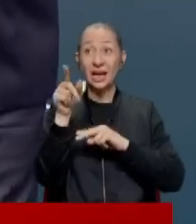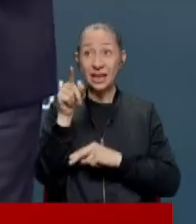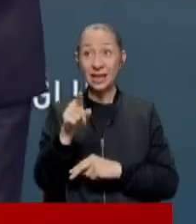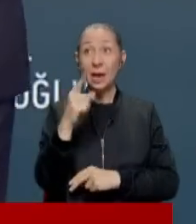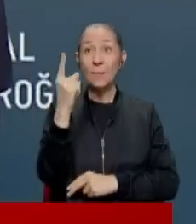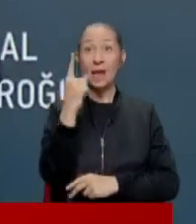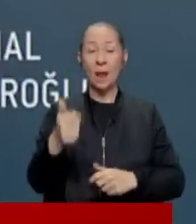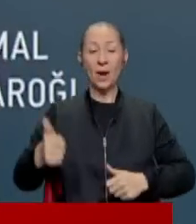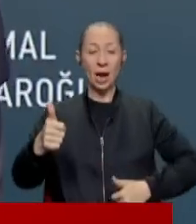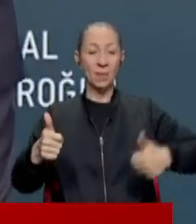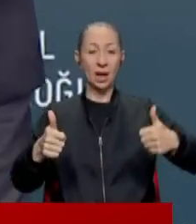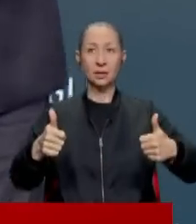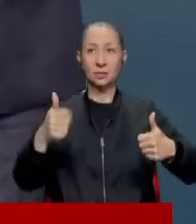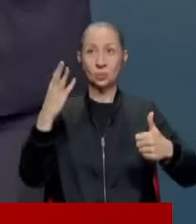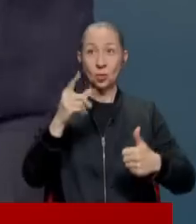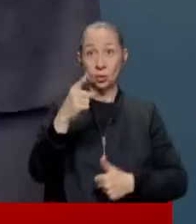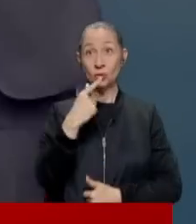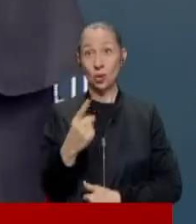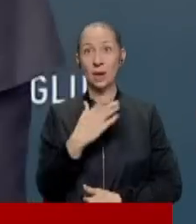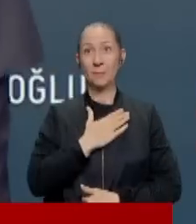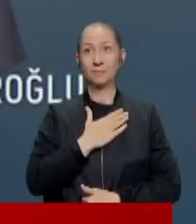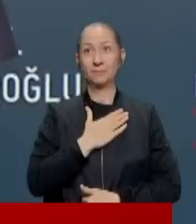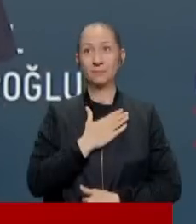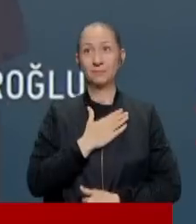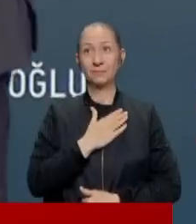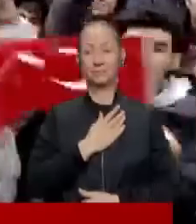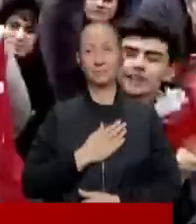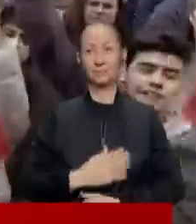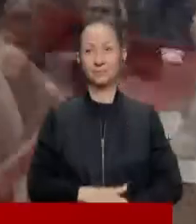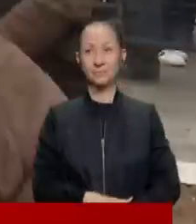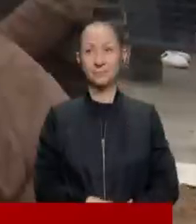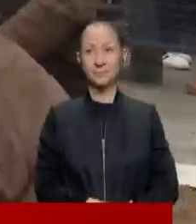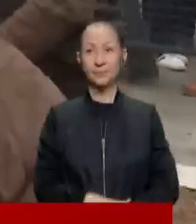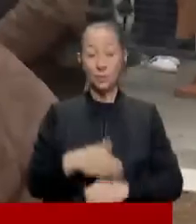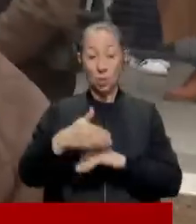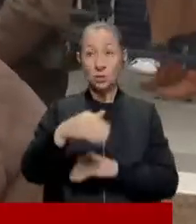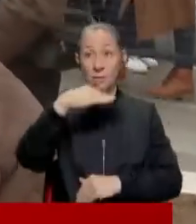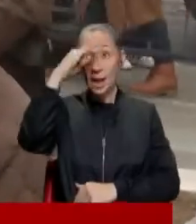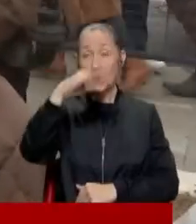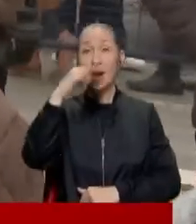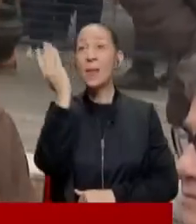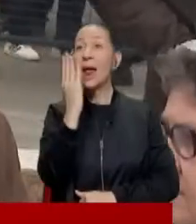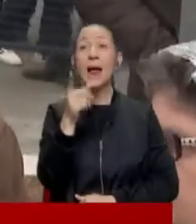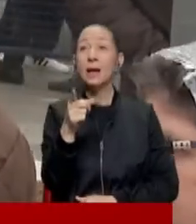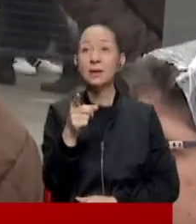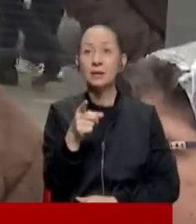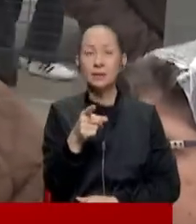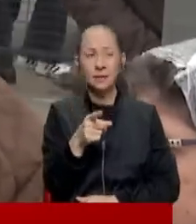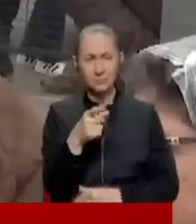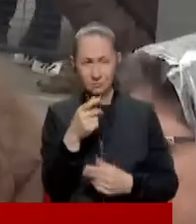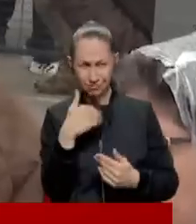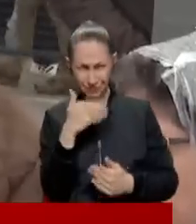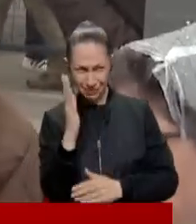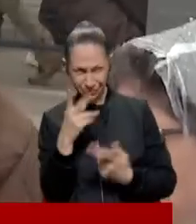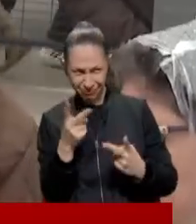birer Bakanı olacak Onu ifade edeyim Bayram bayramda Nereye gideceksiniz mümkün